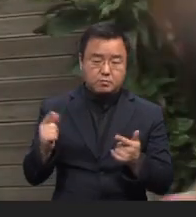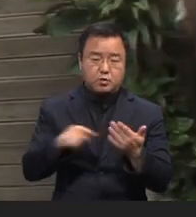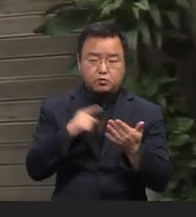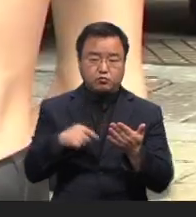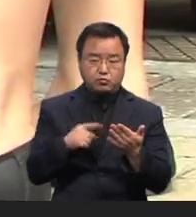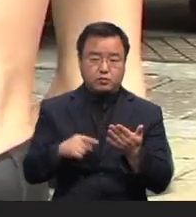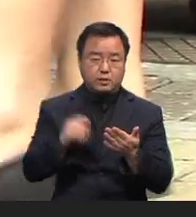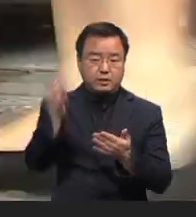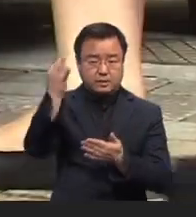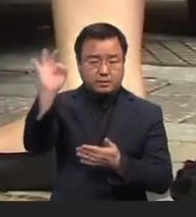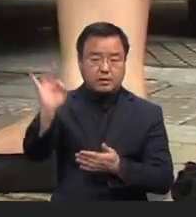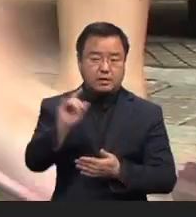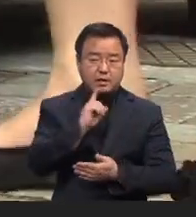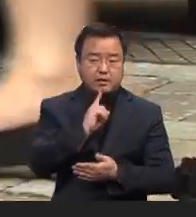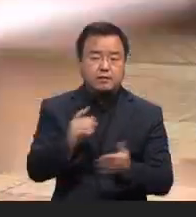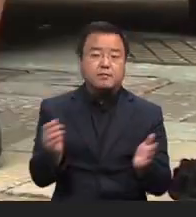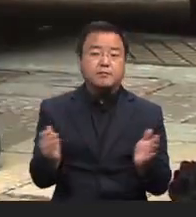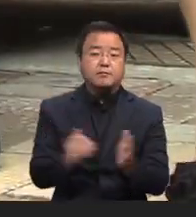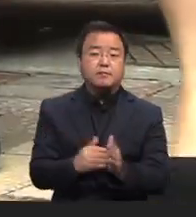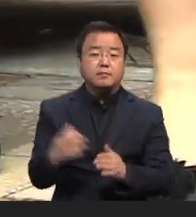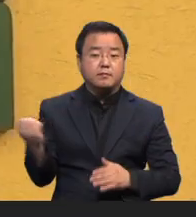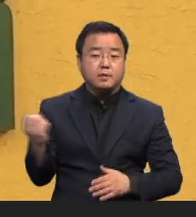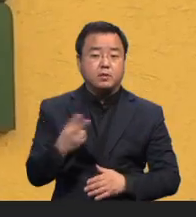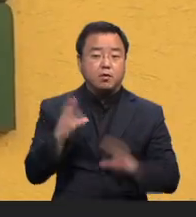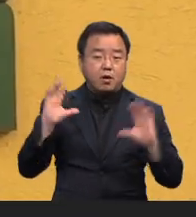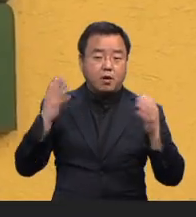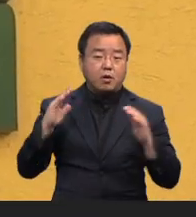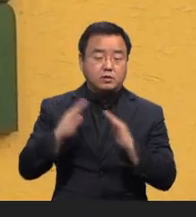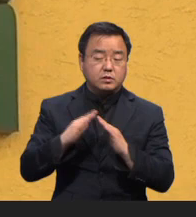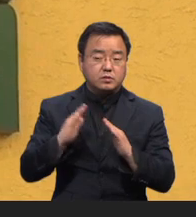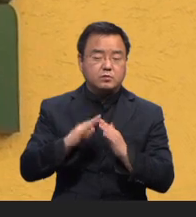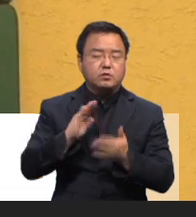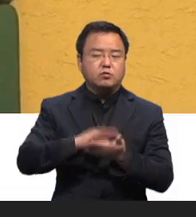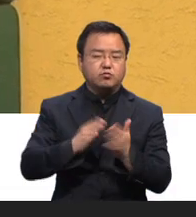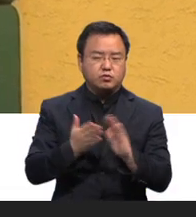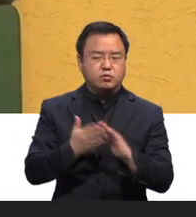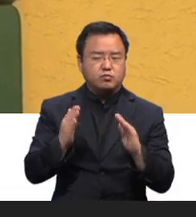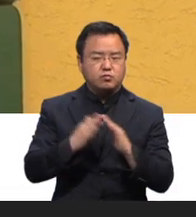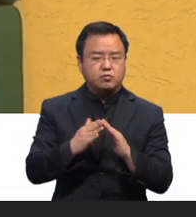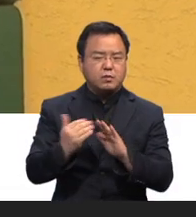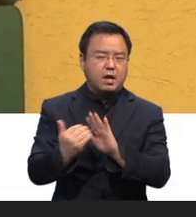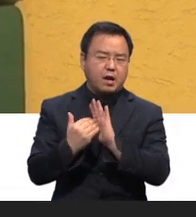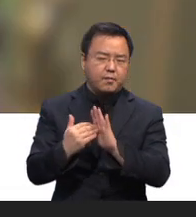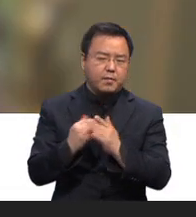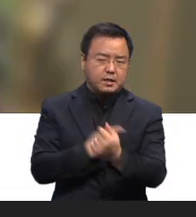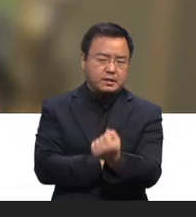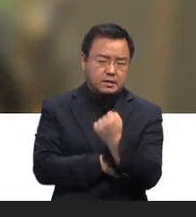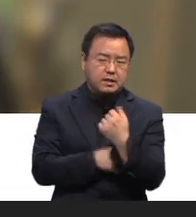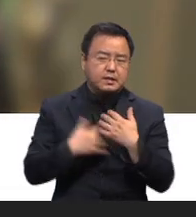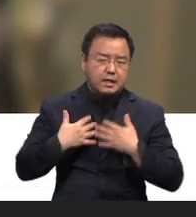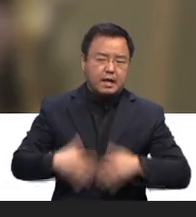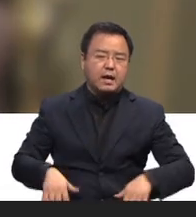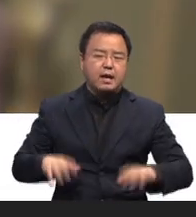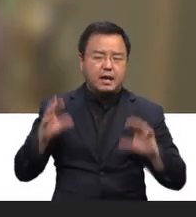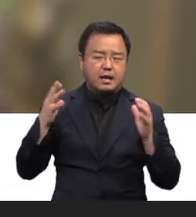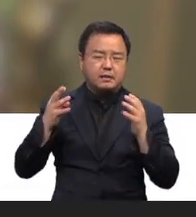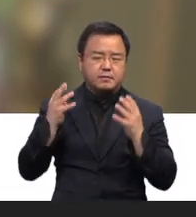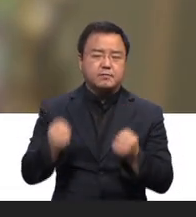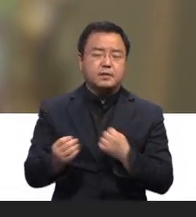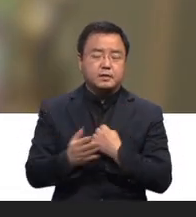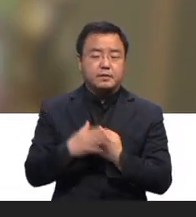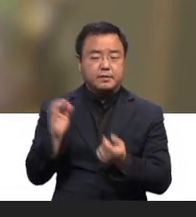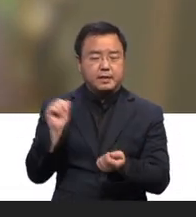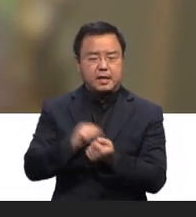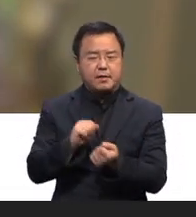주겠다 이런 부분이 나왔었습니다 예 어린 스커 1천 워낙 면연력이 약한 어린이들이 단체생활 하는 곳이기 때문에 감염병의 취약하기